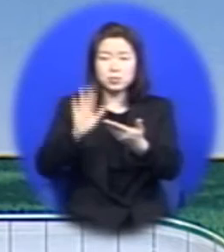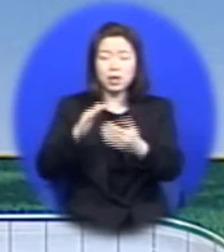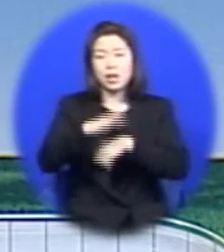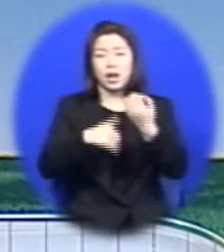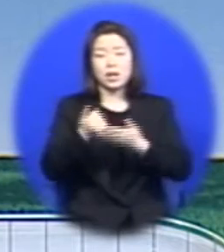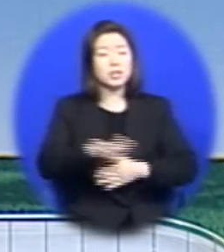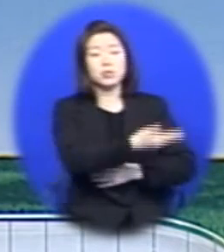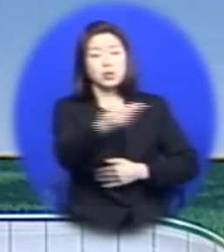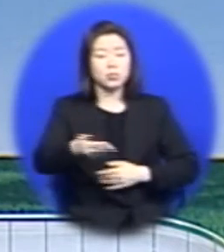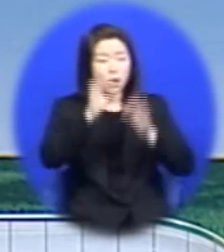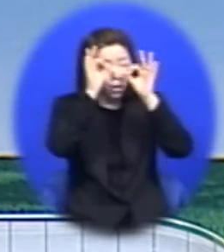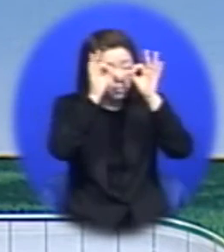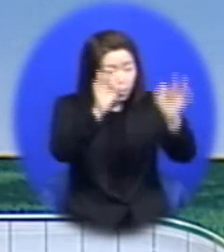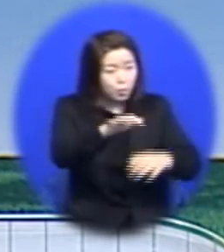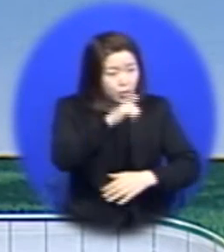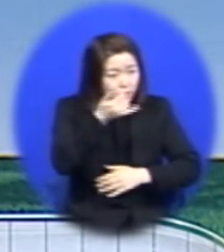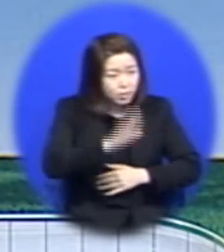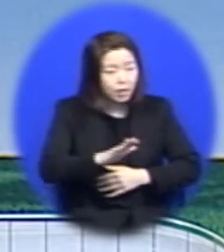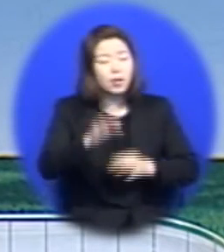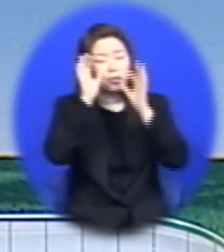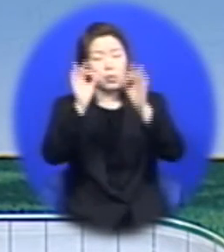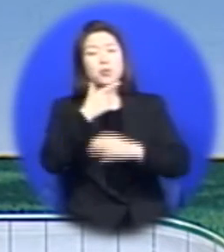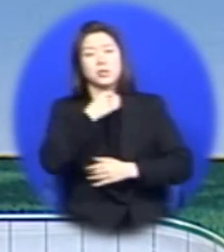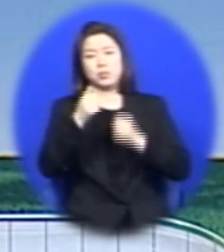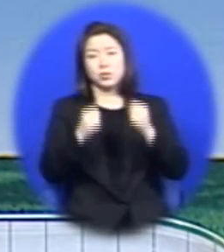여러분을 보고 있는데도 보고 싶은 존재예요.